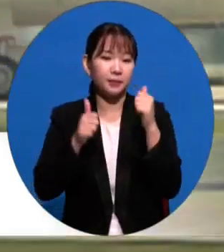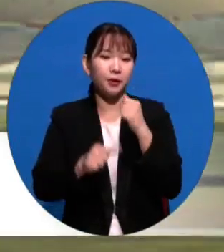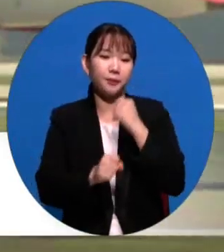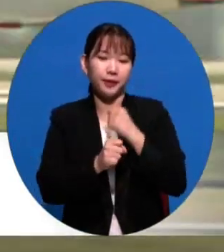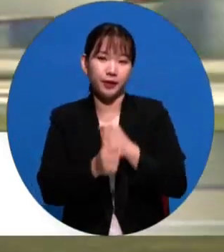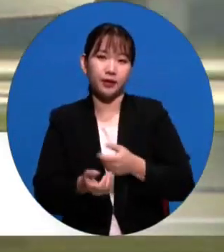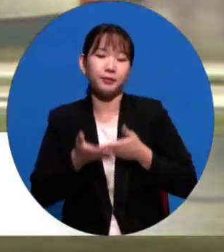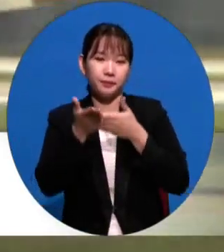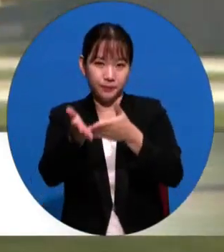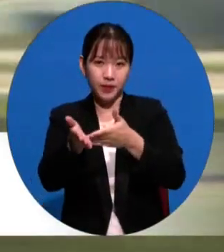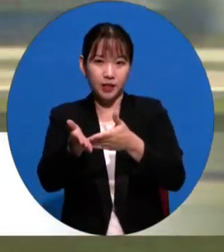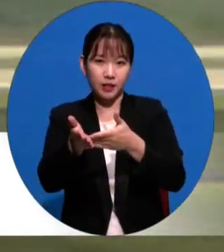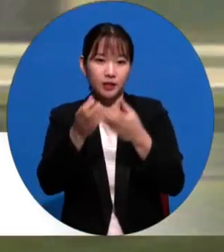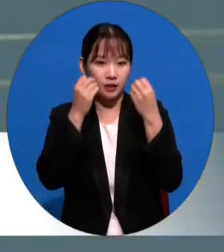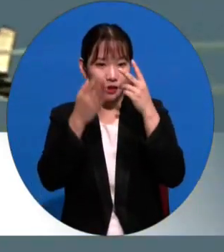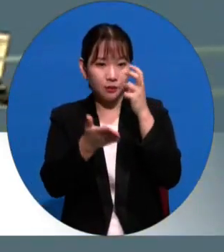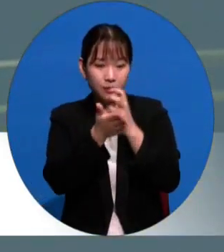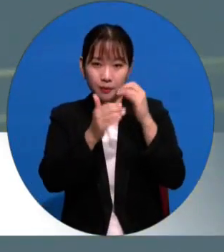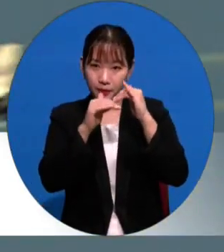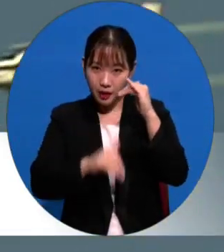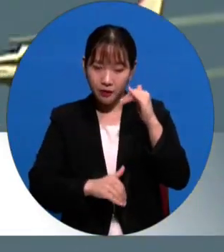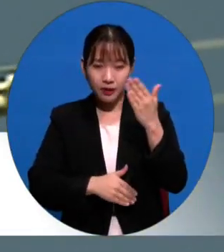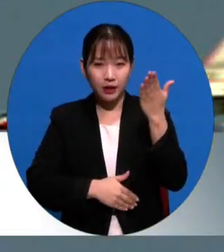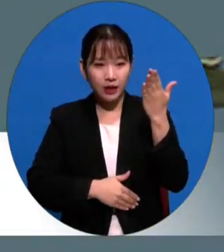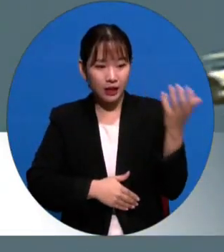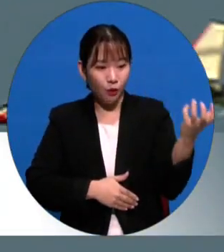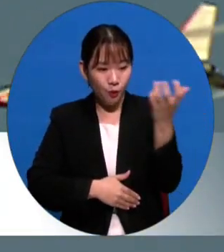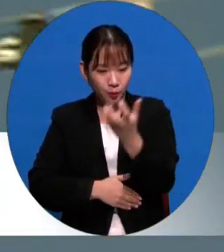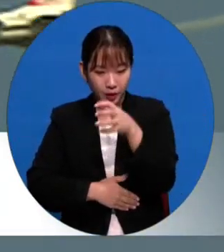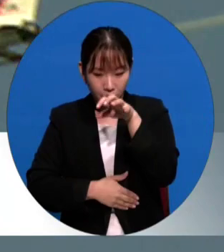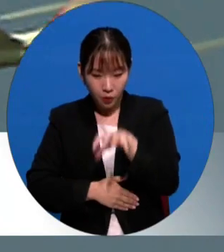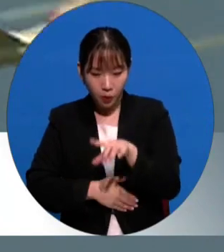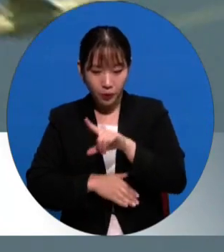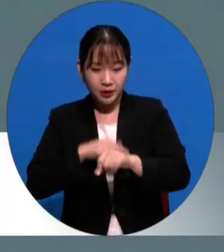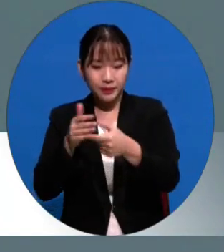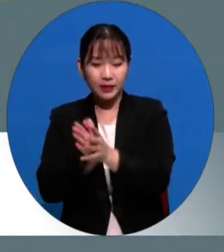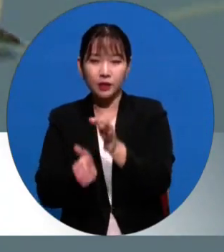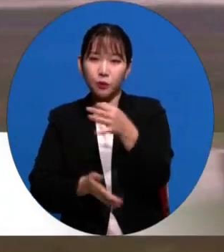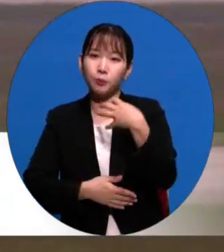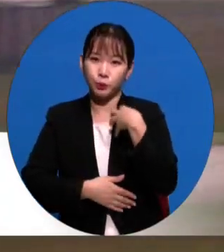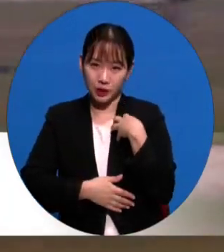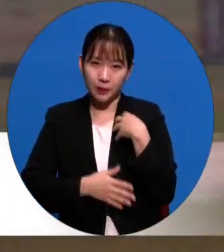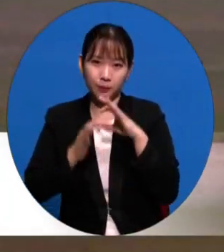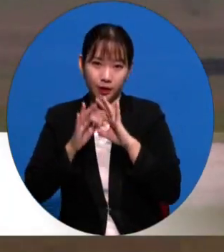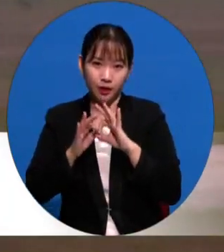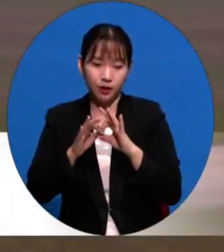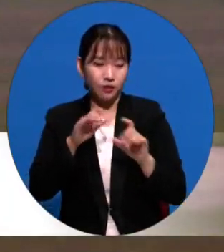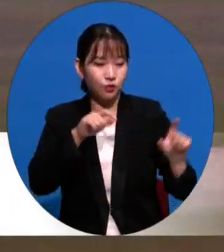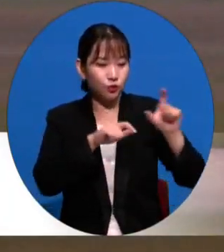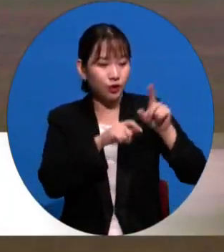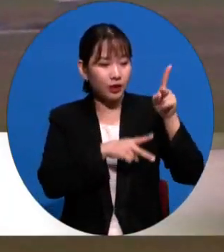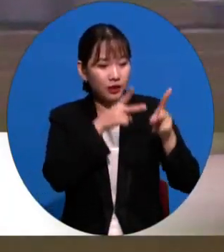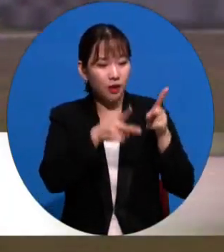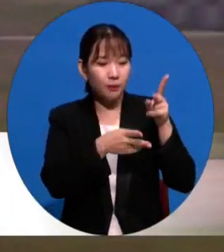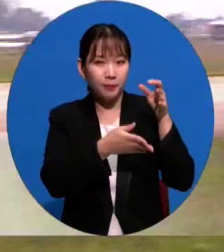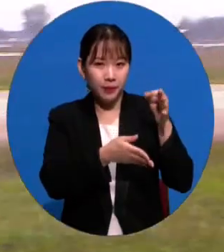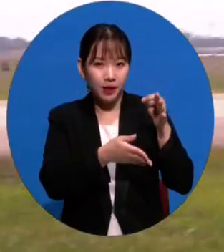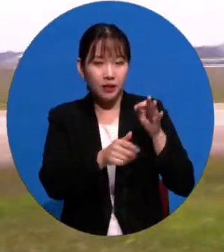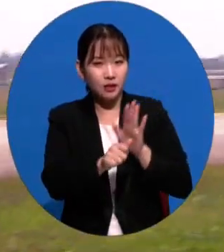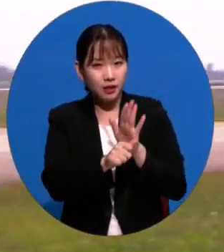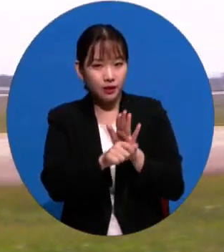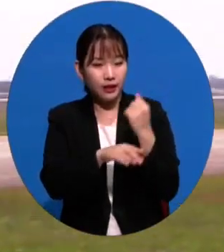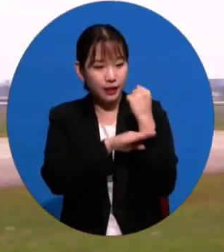예고했습니다. 새로운 시행령에는 종전 부지의 지자체 재정 부담과 초과 사업비 지원에 관한 세부 절차와 기준